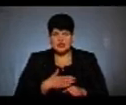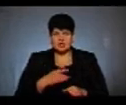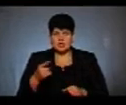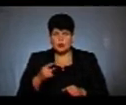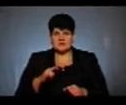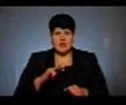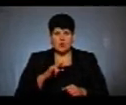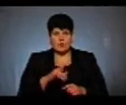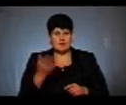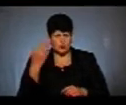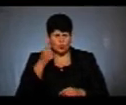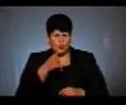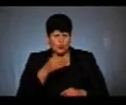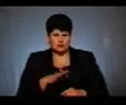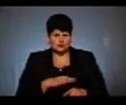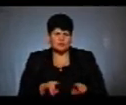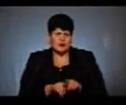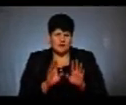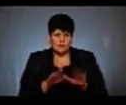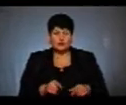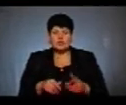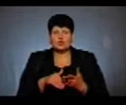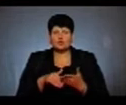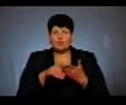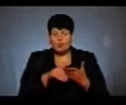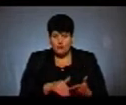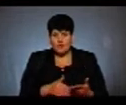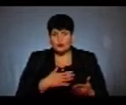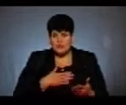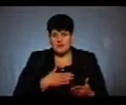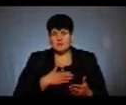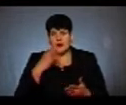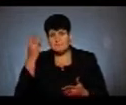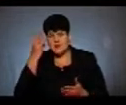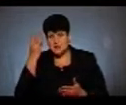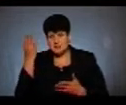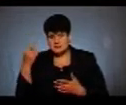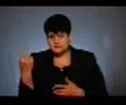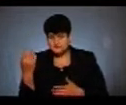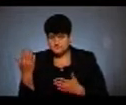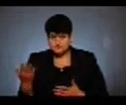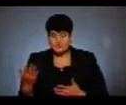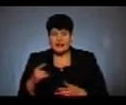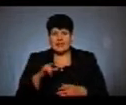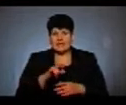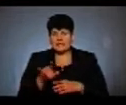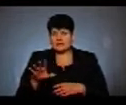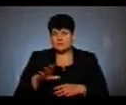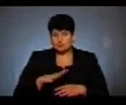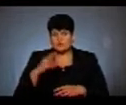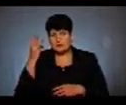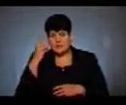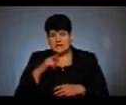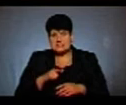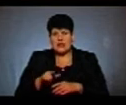було це минулого року, рік назад. От, і тут на допомогу прийшли наші сусіди, колеги з Хмельниччини. І літаки базувалися на